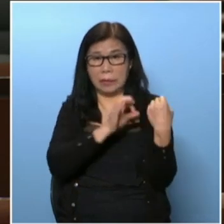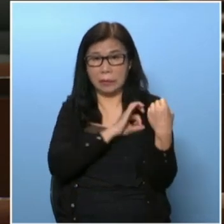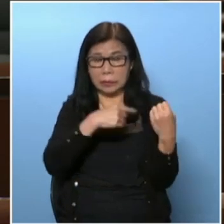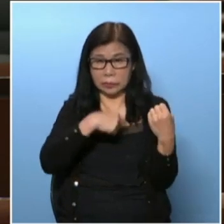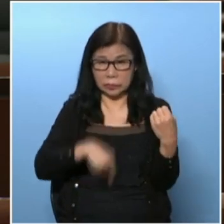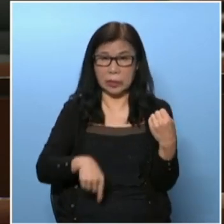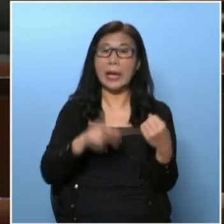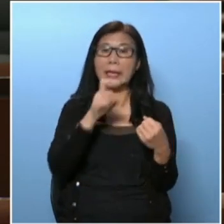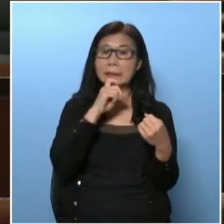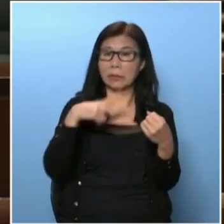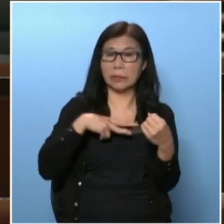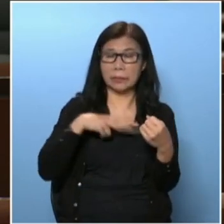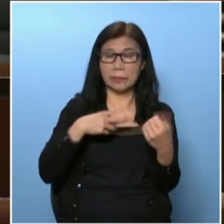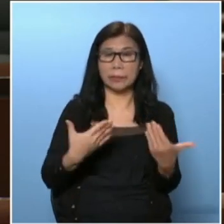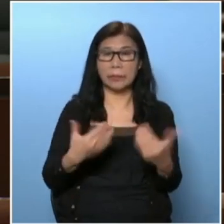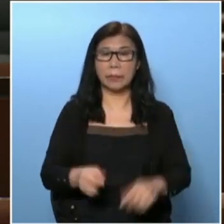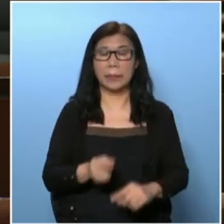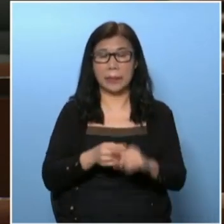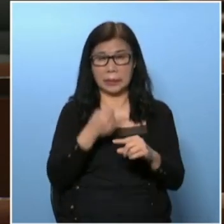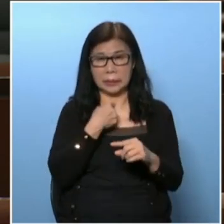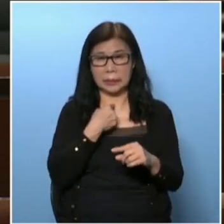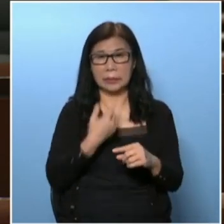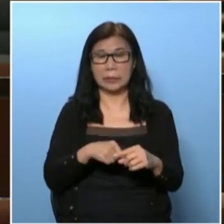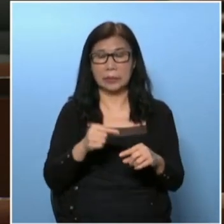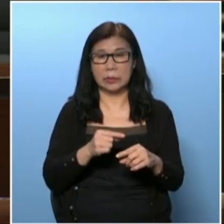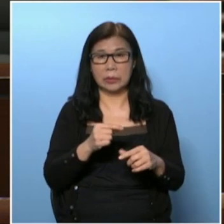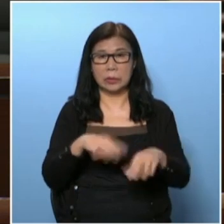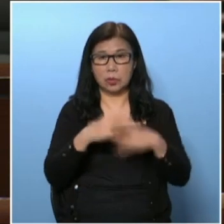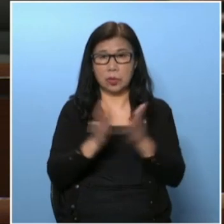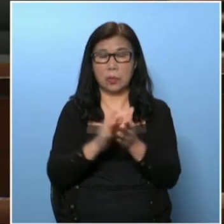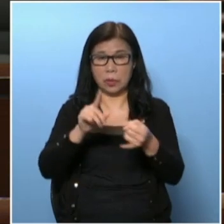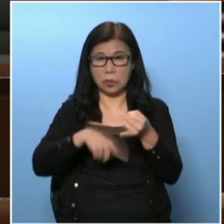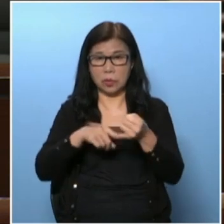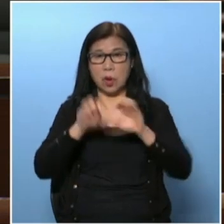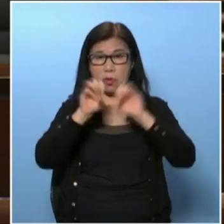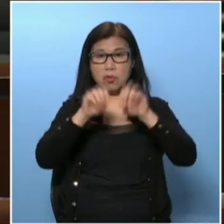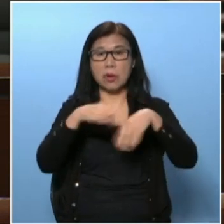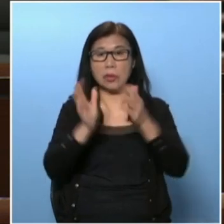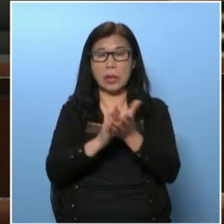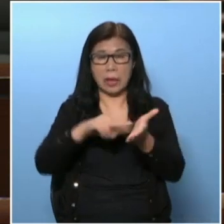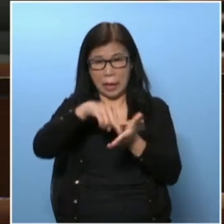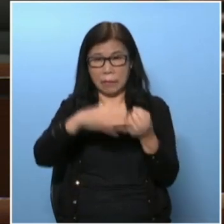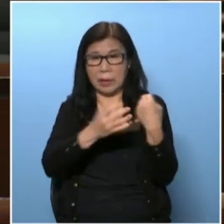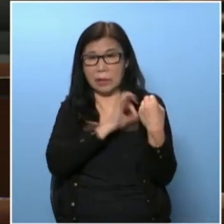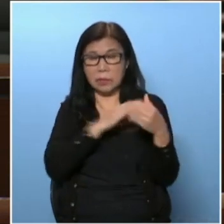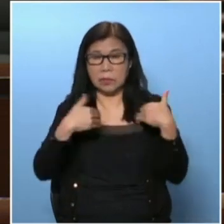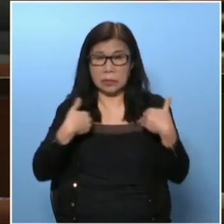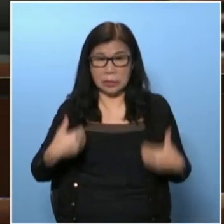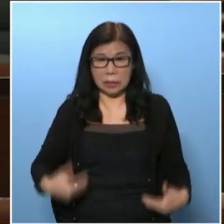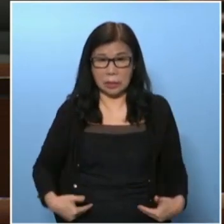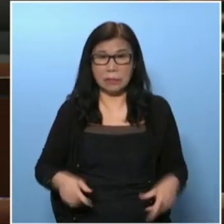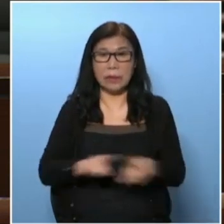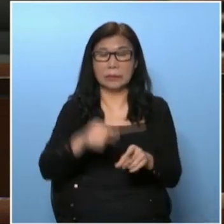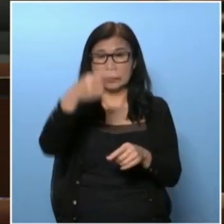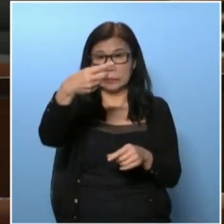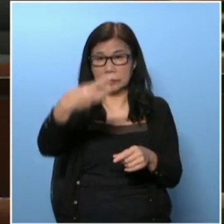有一啲情況咧，佢就要被喪失咧，被宣告喪失立法會議員嘅資格，或者我哋逐個講